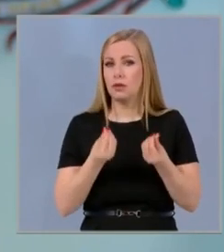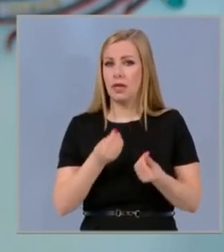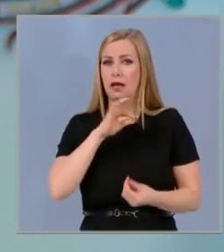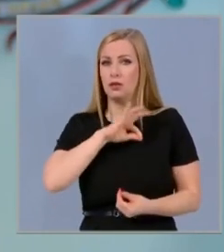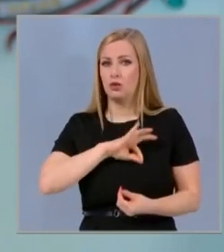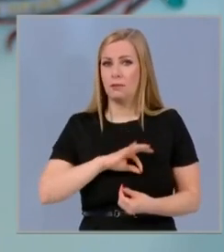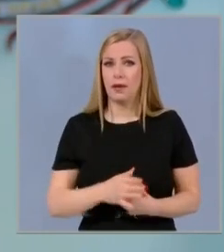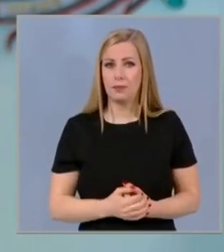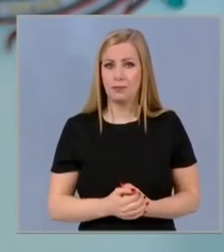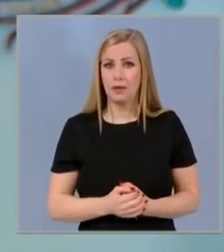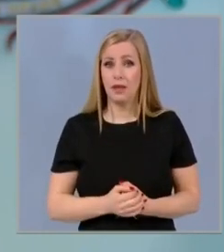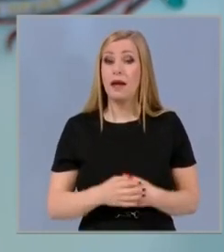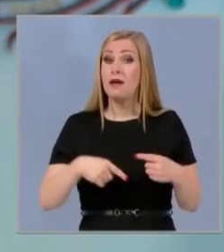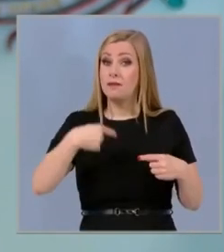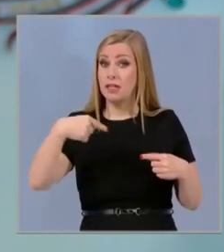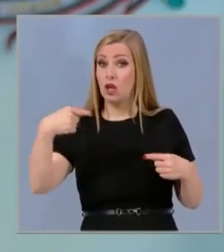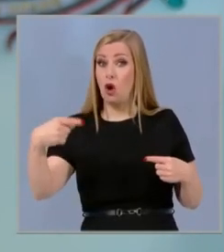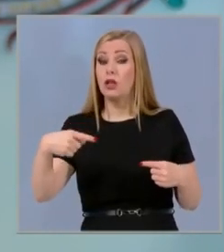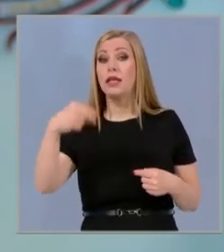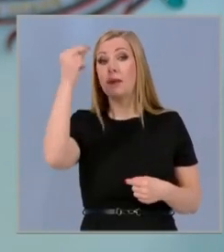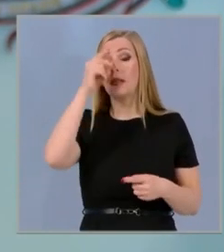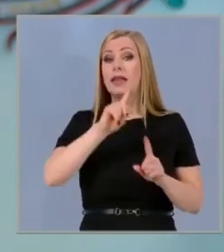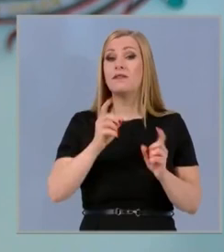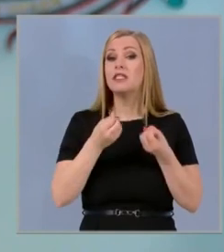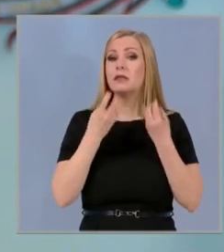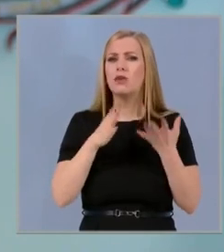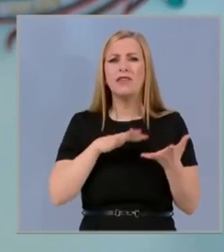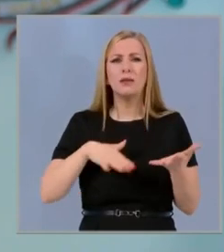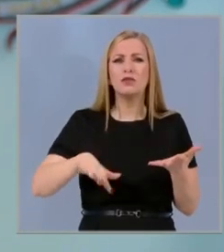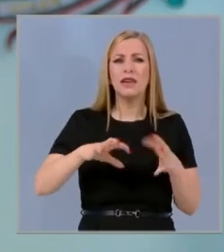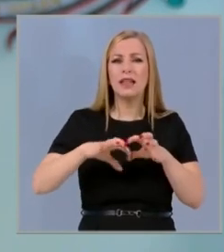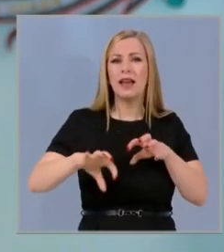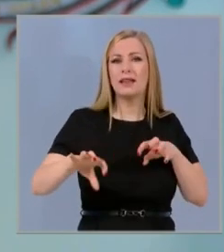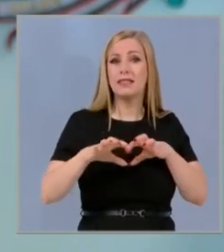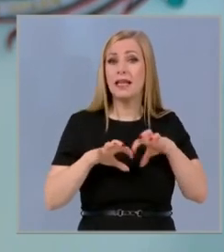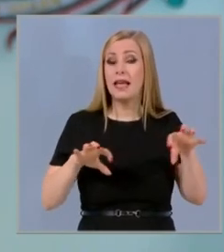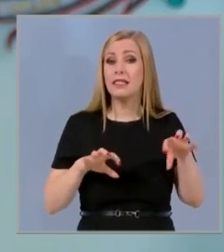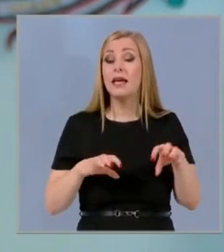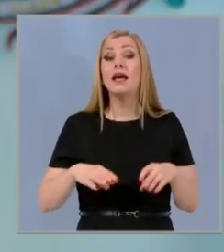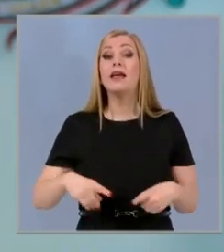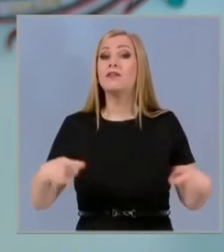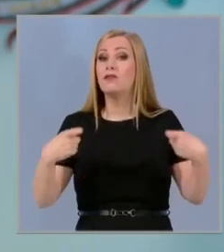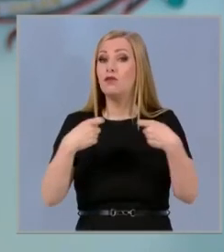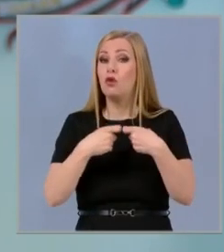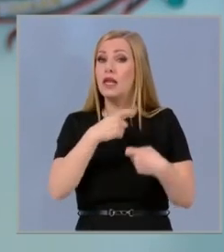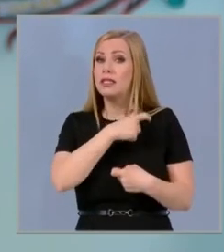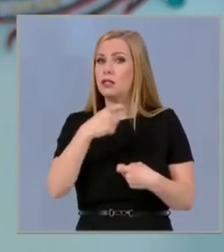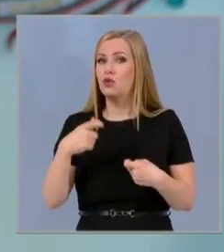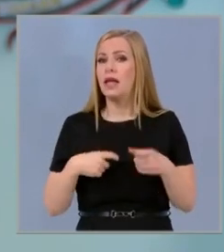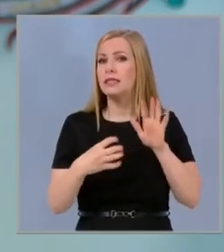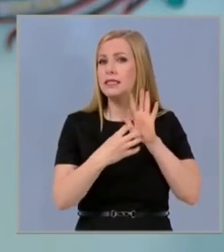благополучие. Възходът на България е невъзможен в атмосфера на разделение и война с националните символи